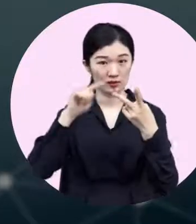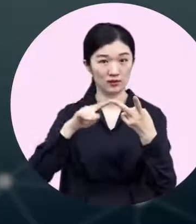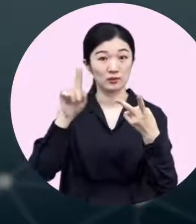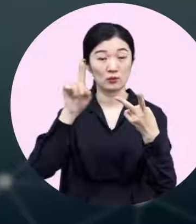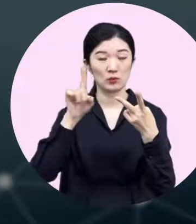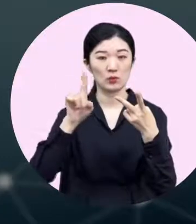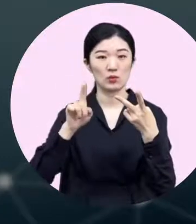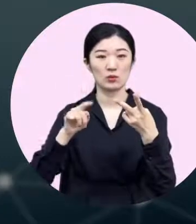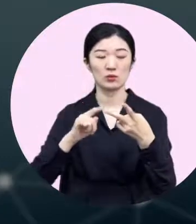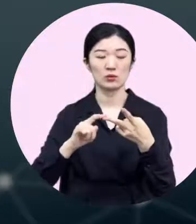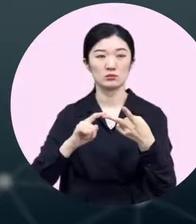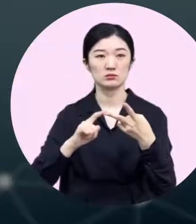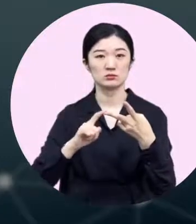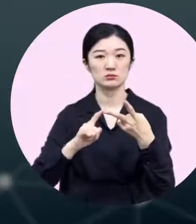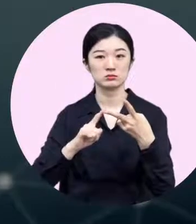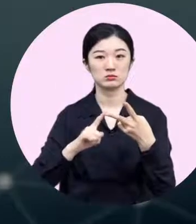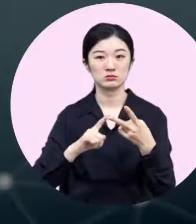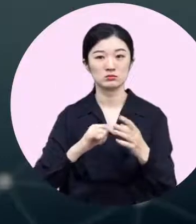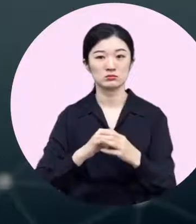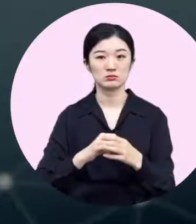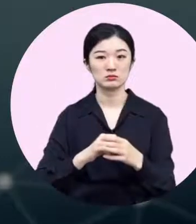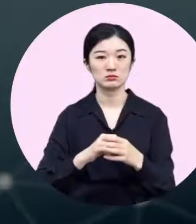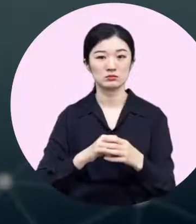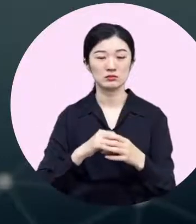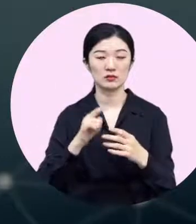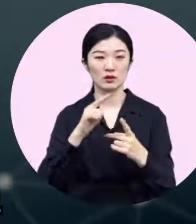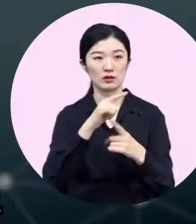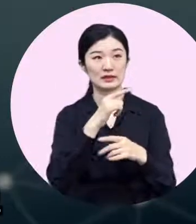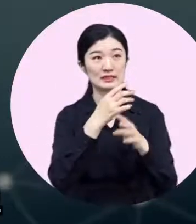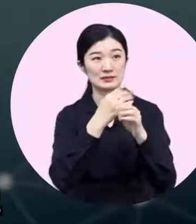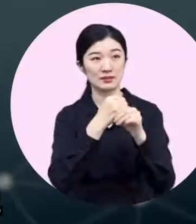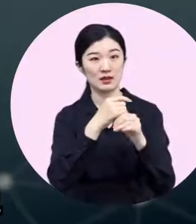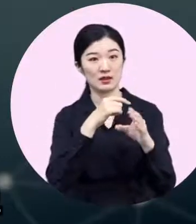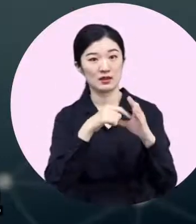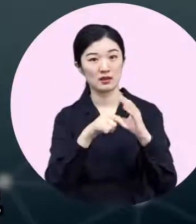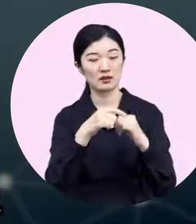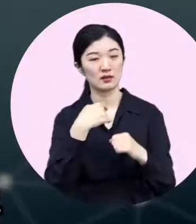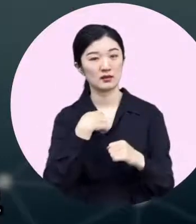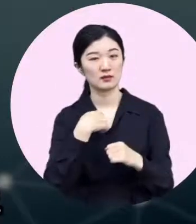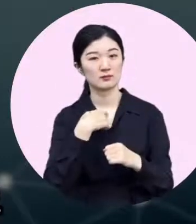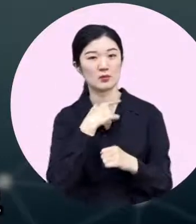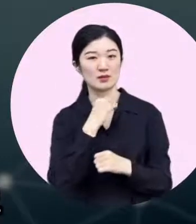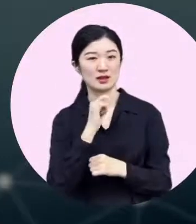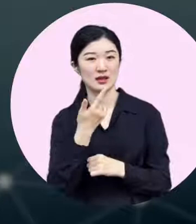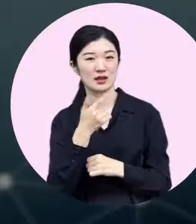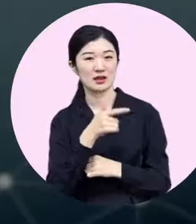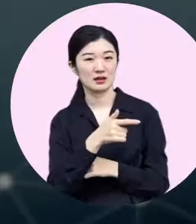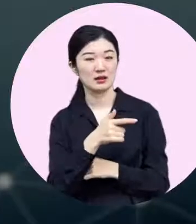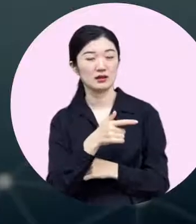이제 여러분들이 이제 여기 위에 적혀 있는 이메일이 지금 내가 보내려는 이메일이 아닐 수도